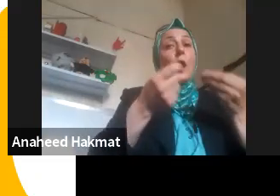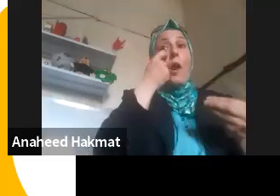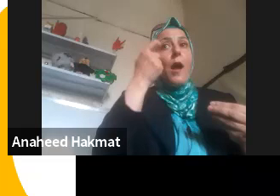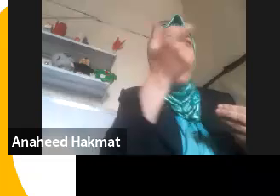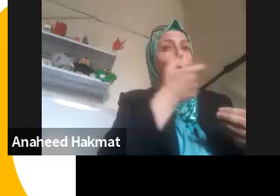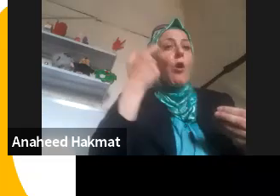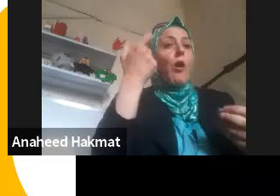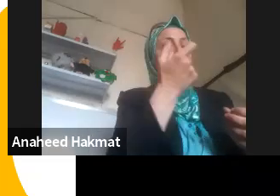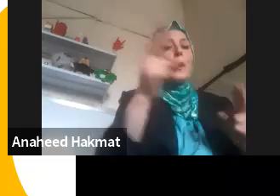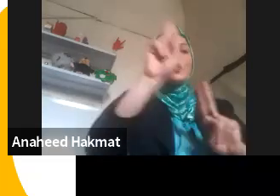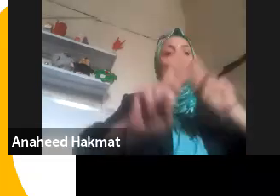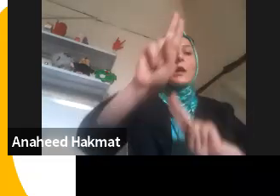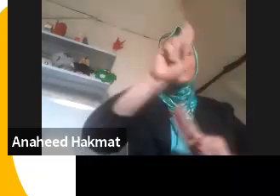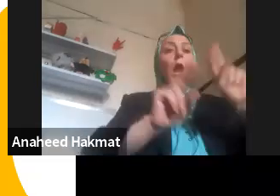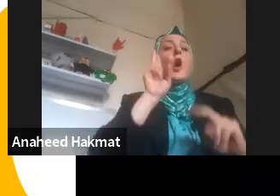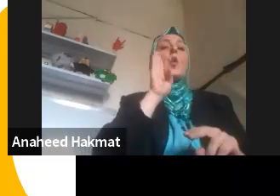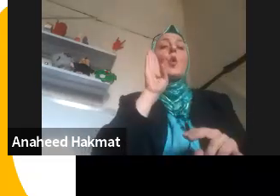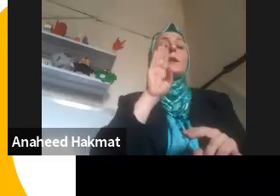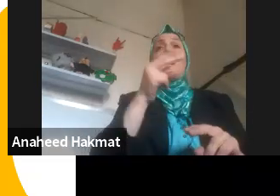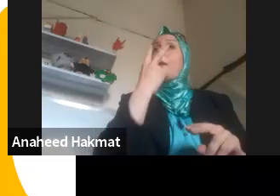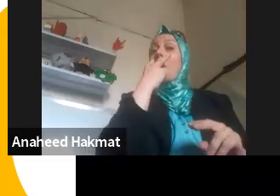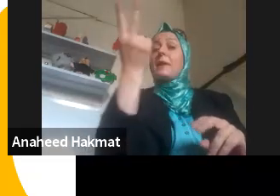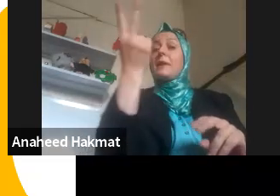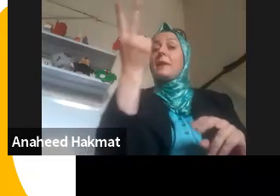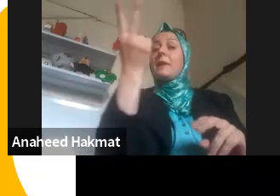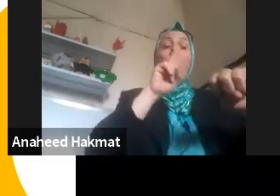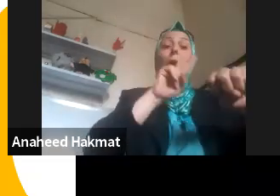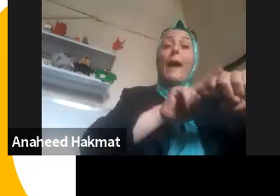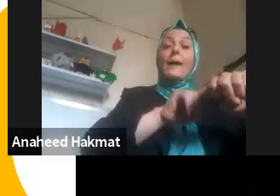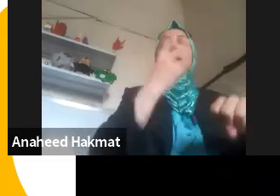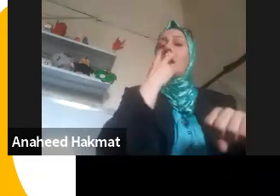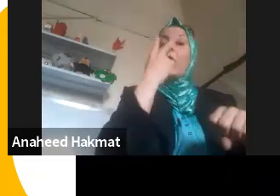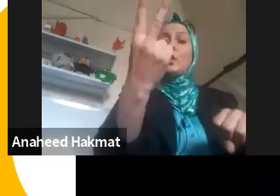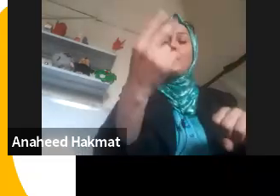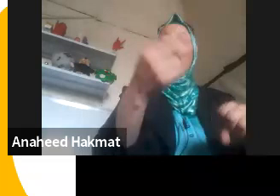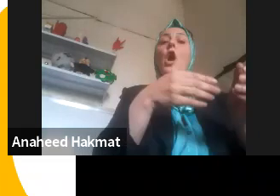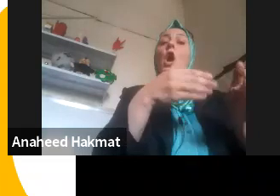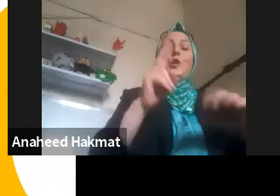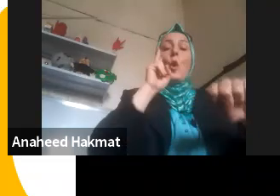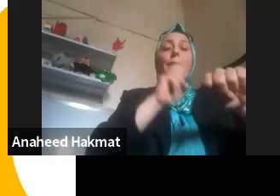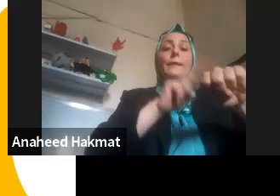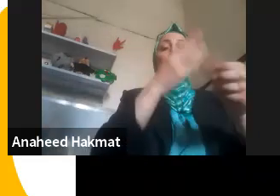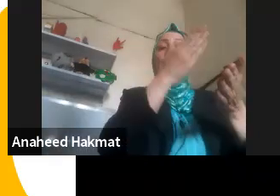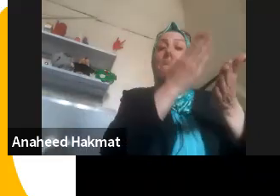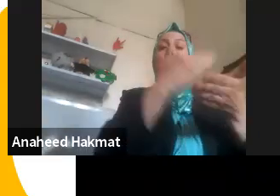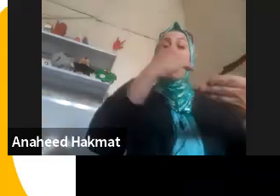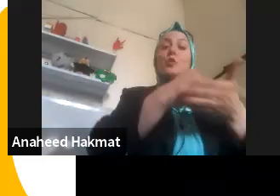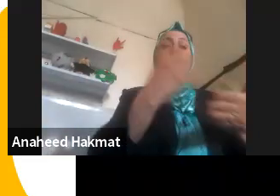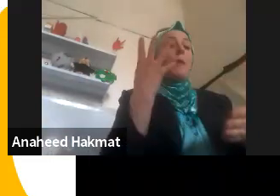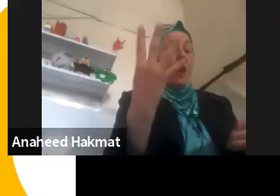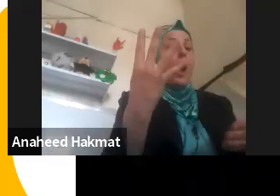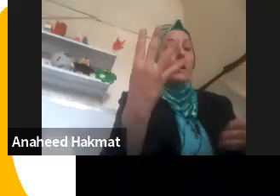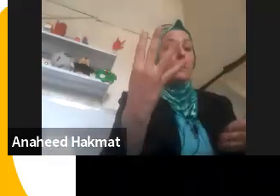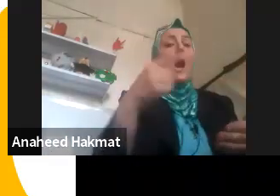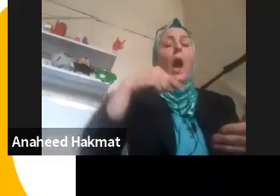والتعلم. لما تطلعوا على الدليل راح تشوفوا انه الدليل مقسوم في الاربع قطاعات اللي تم ذكرها